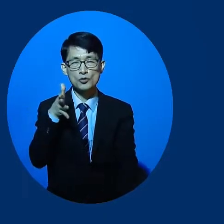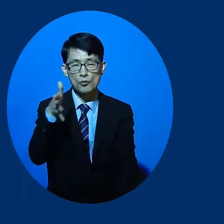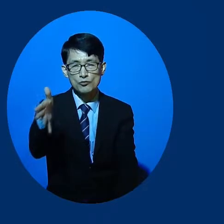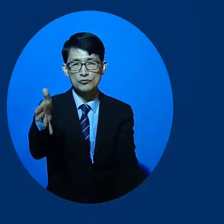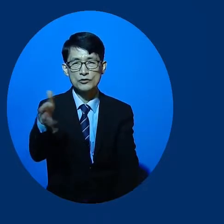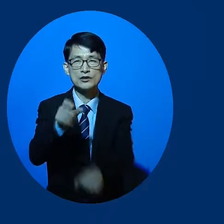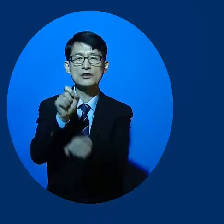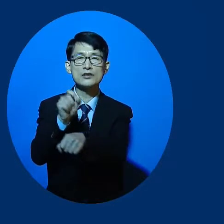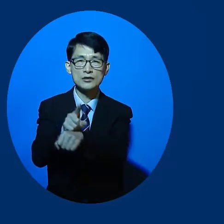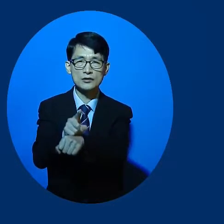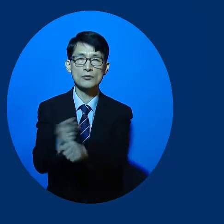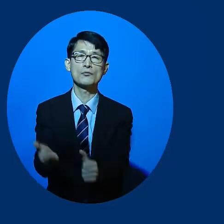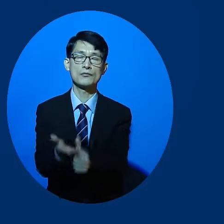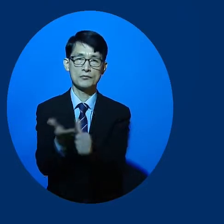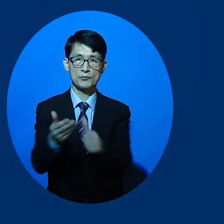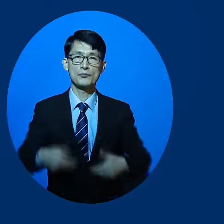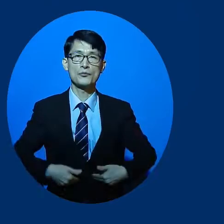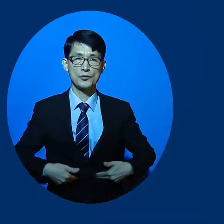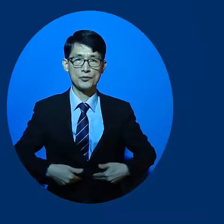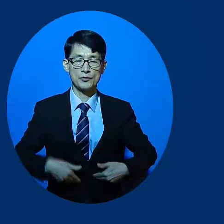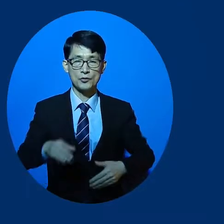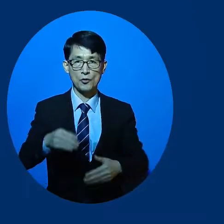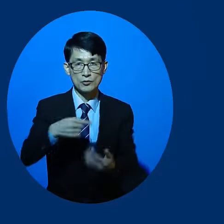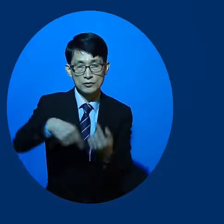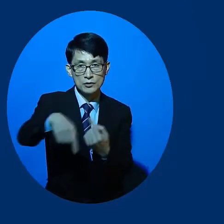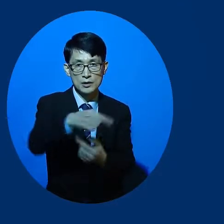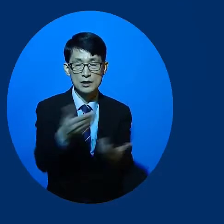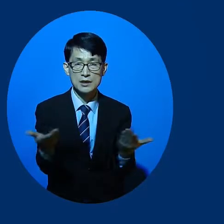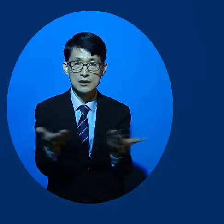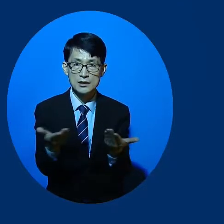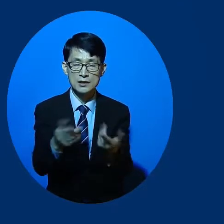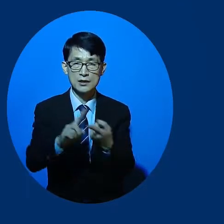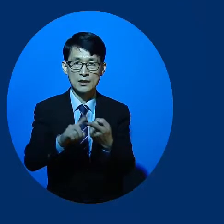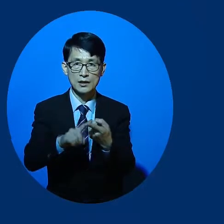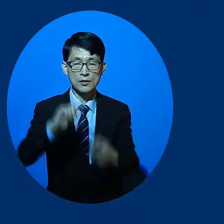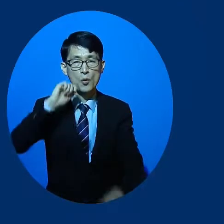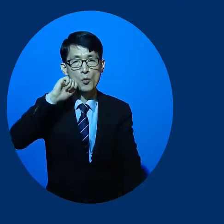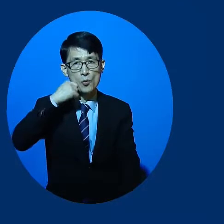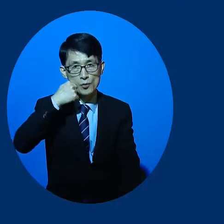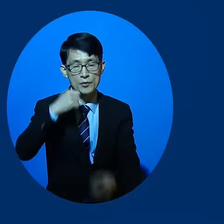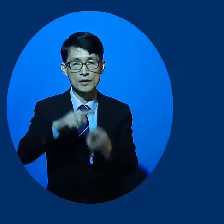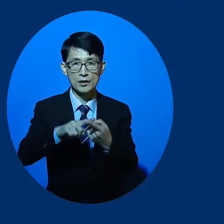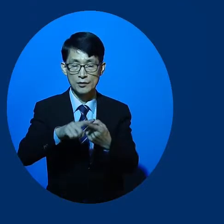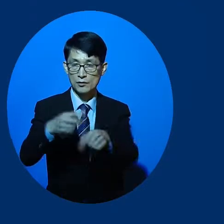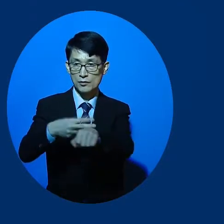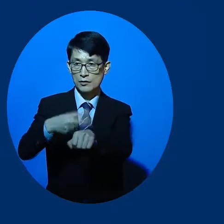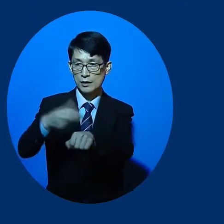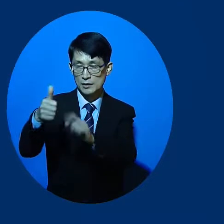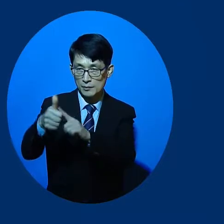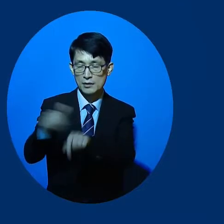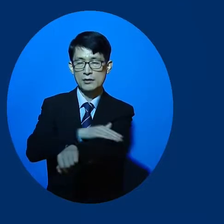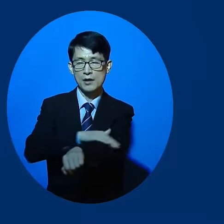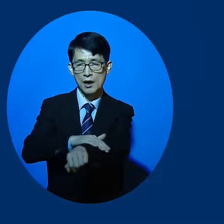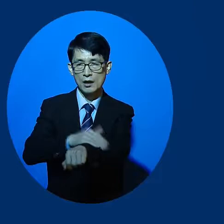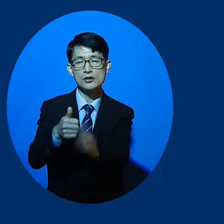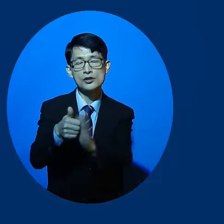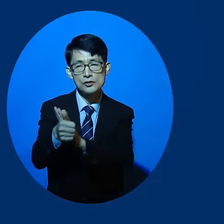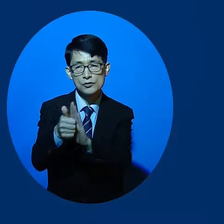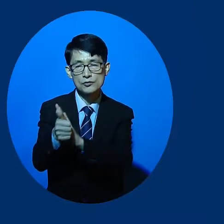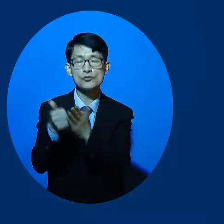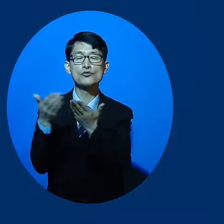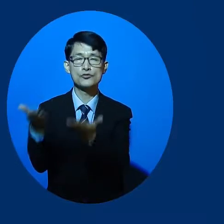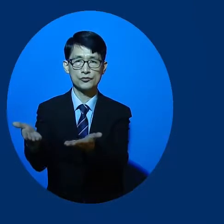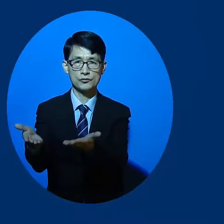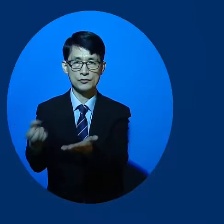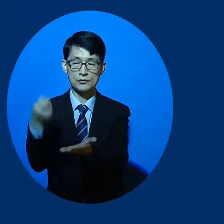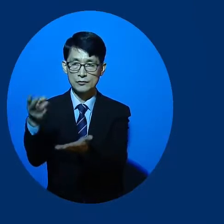업무의 중요성과 난이도 등을 고려한 장애인 생활체육 지도자의 처우 개선 및 지도자 전문성